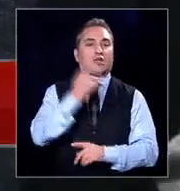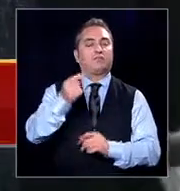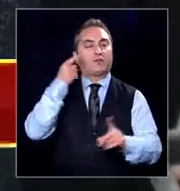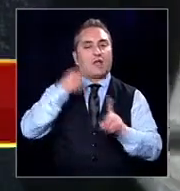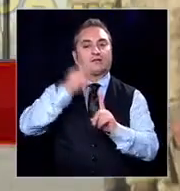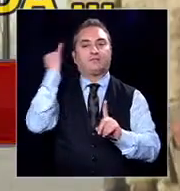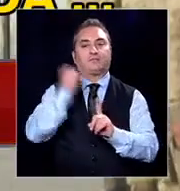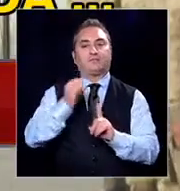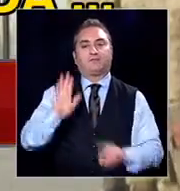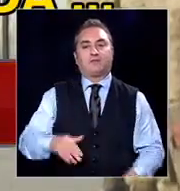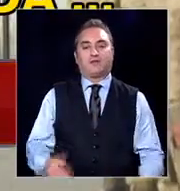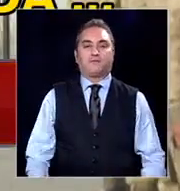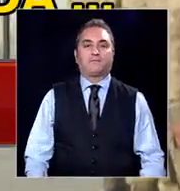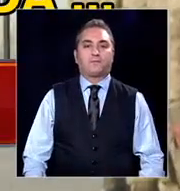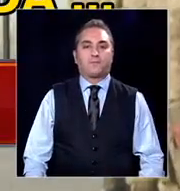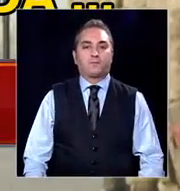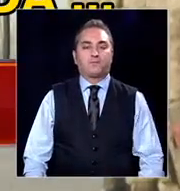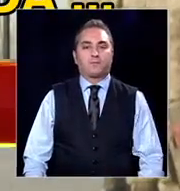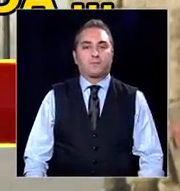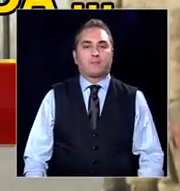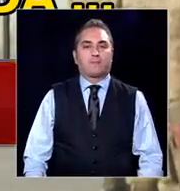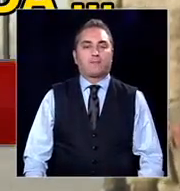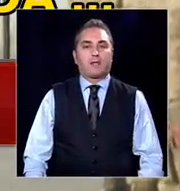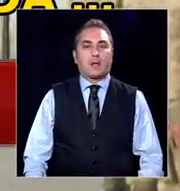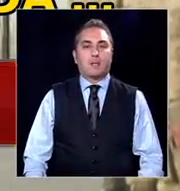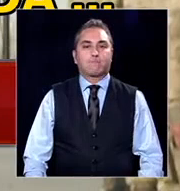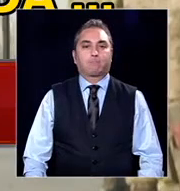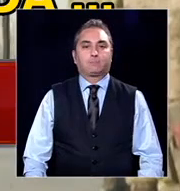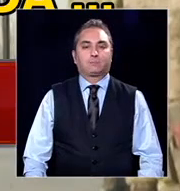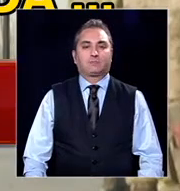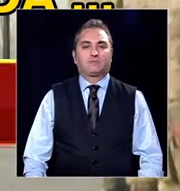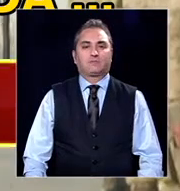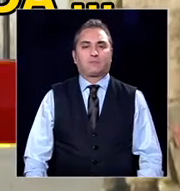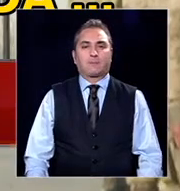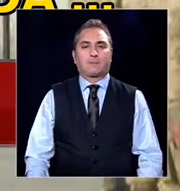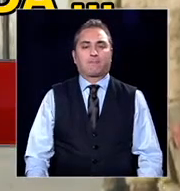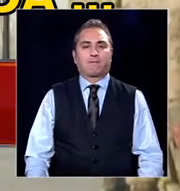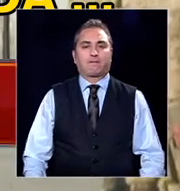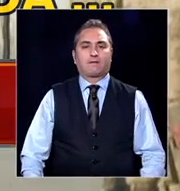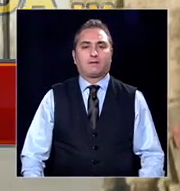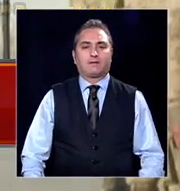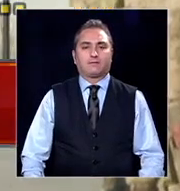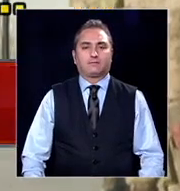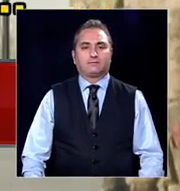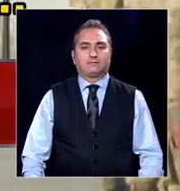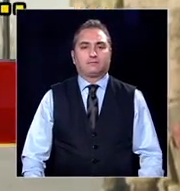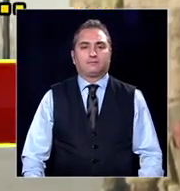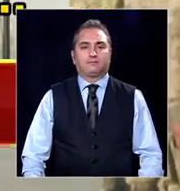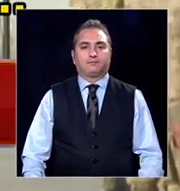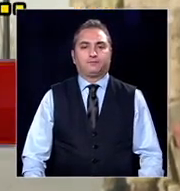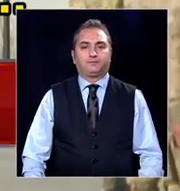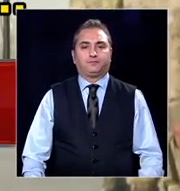Kaftancıoğlu da vardı. Bir siyasi parti il başkanının üniversitedeki bir rektör atamasında